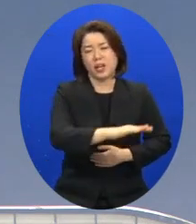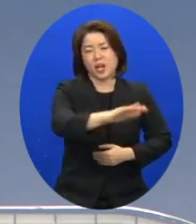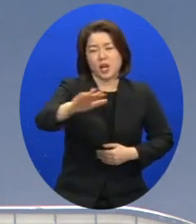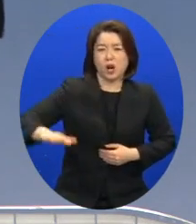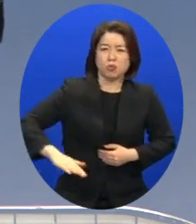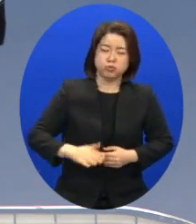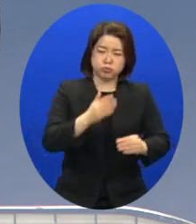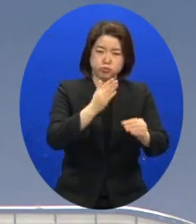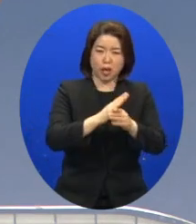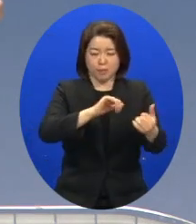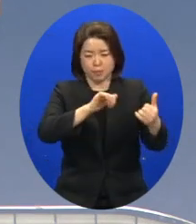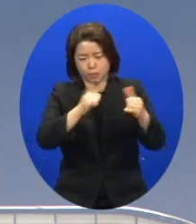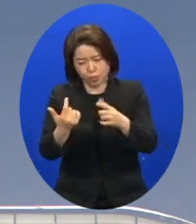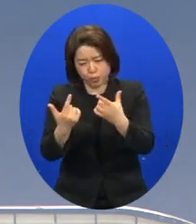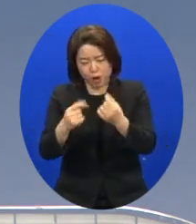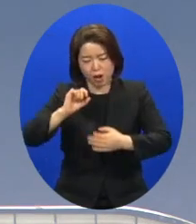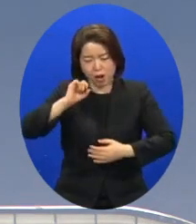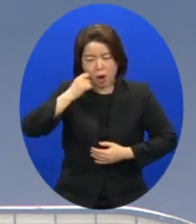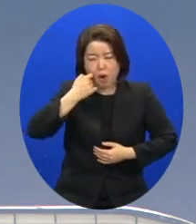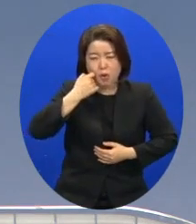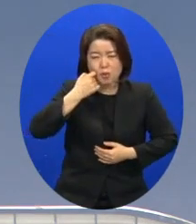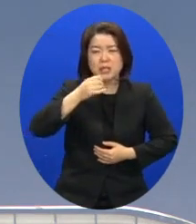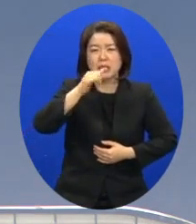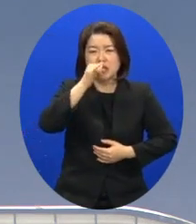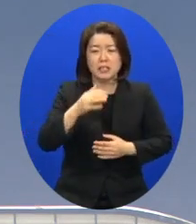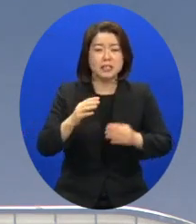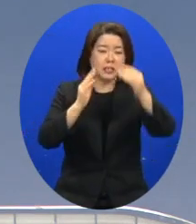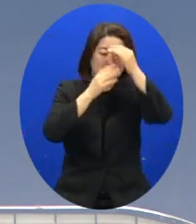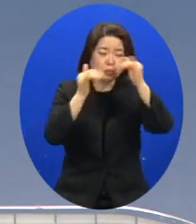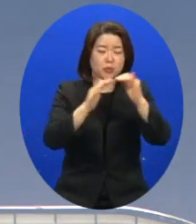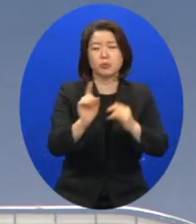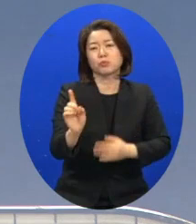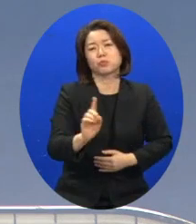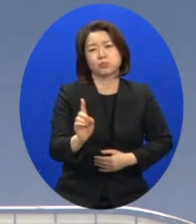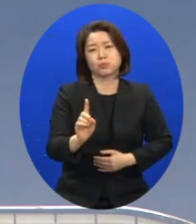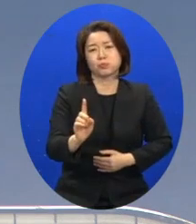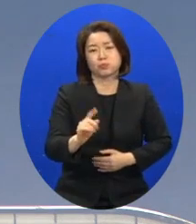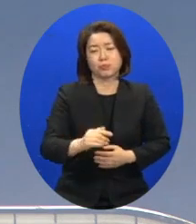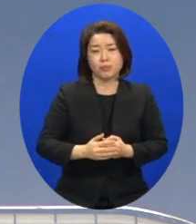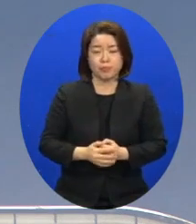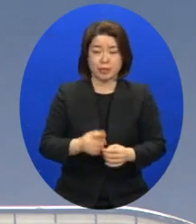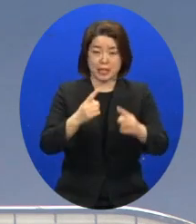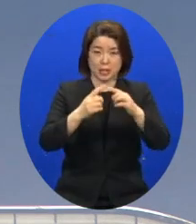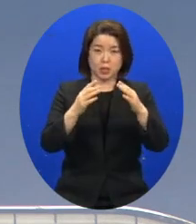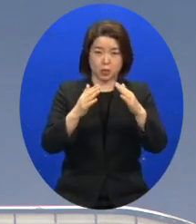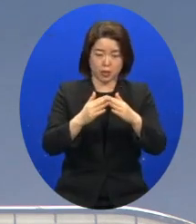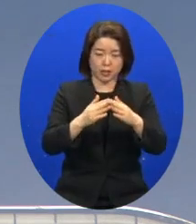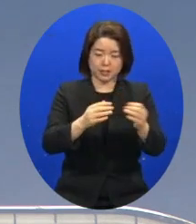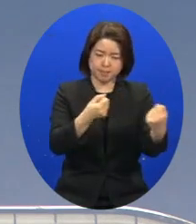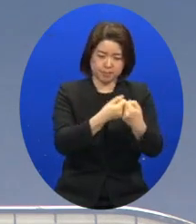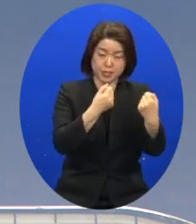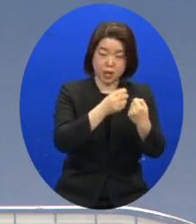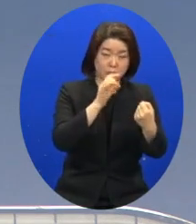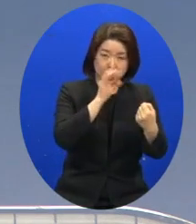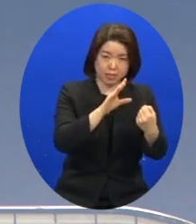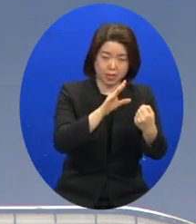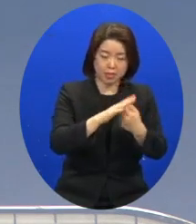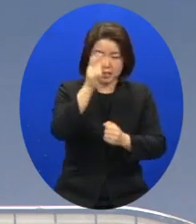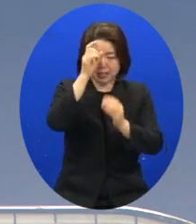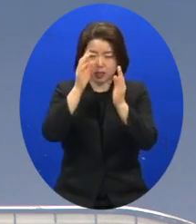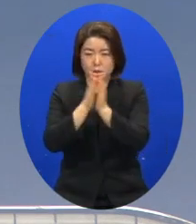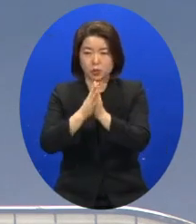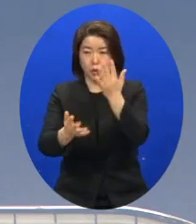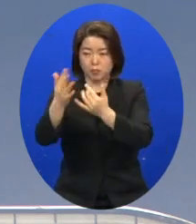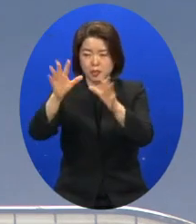죽을꺼 같은 어려움 속에 있는 성도들은 어떻게 하라고 교회가 싸움을 안 된다 기도의 불이 꺼지면 안